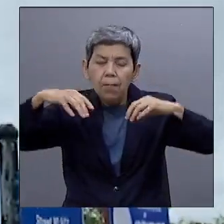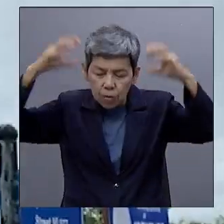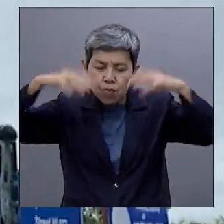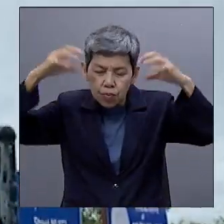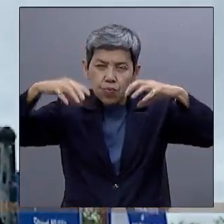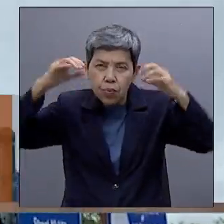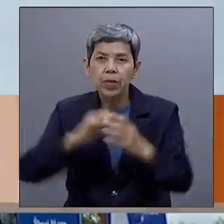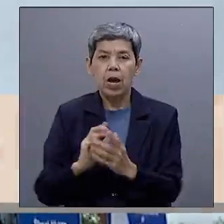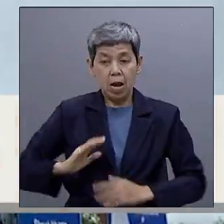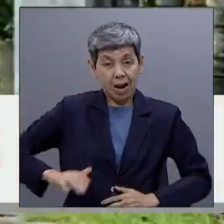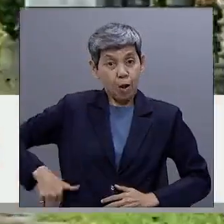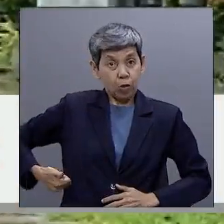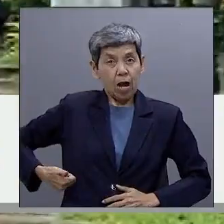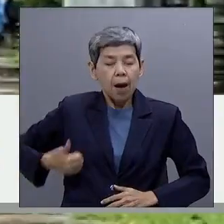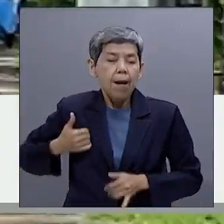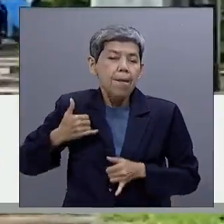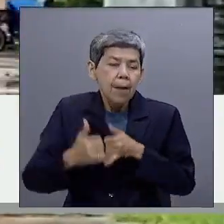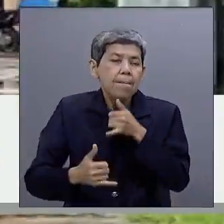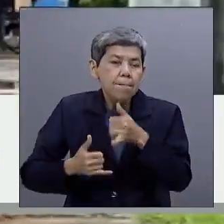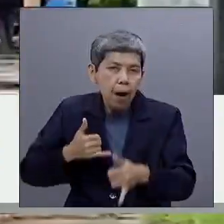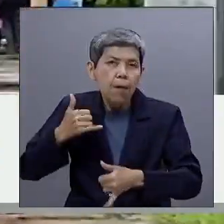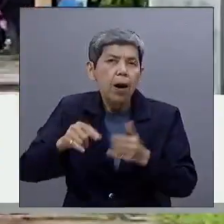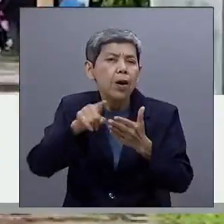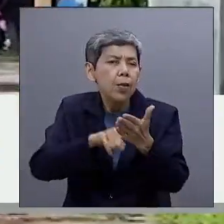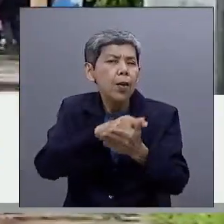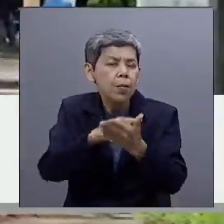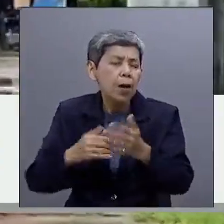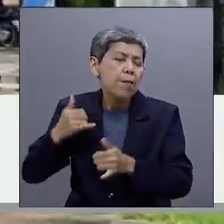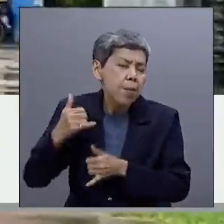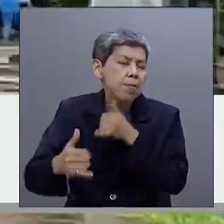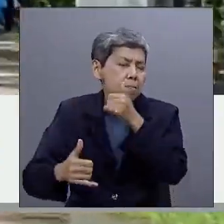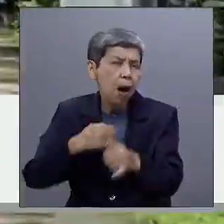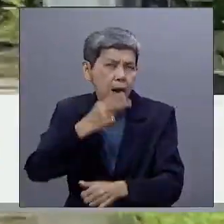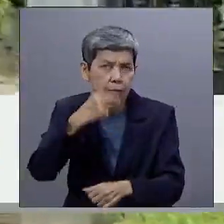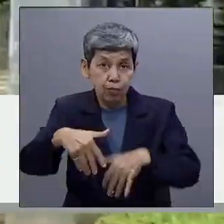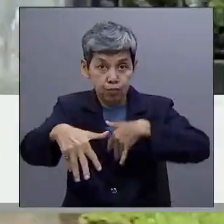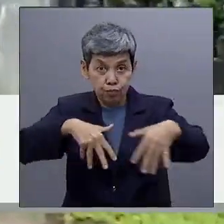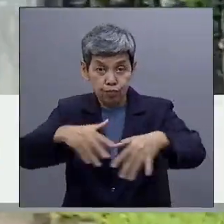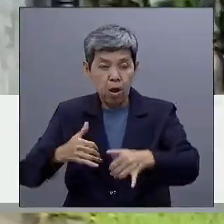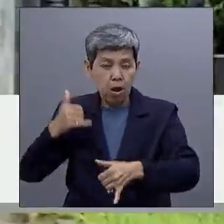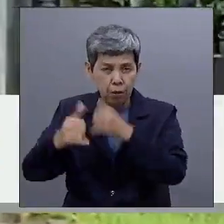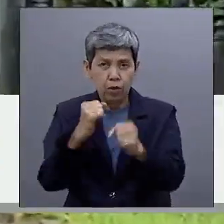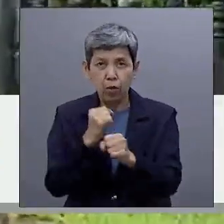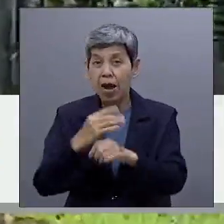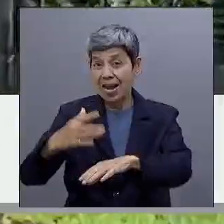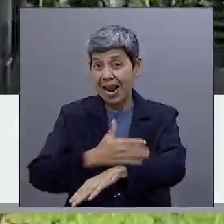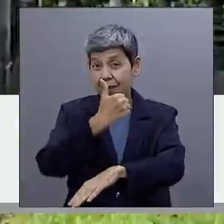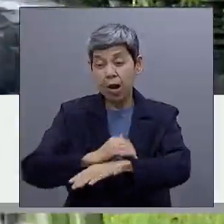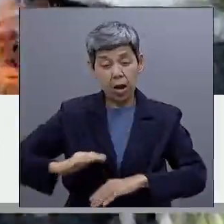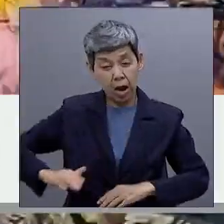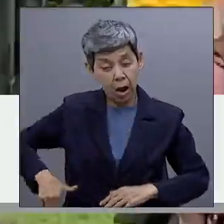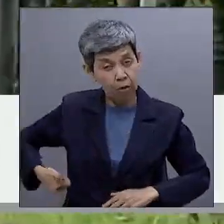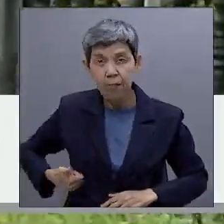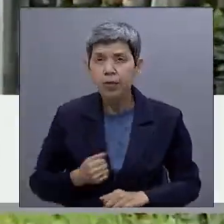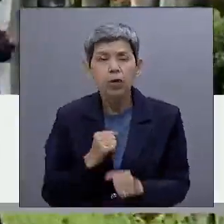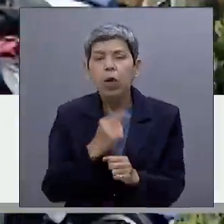นะครับชาวกัมพูชาก็เริ่มออกไปใช้สิทธิ์เลือกตั้งกันเป็นระยะชาวบ้านที่ไปใช้สิทธิ์บอกว่าการเมืองกัมพูชาไม่มี